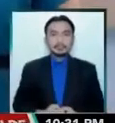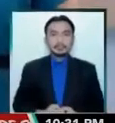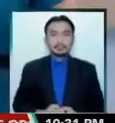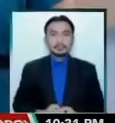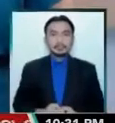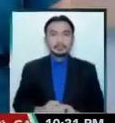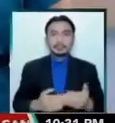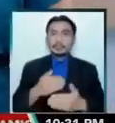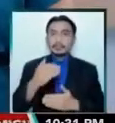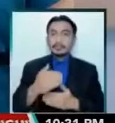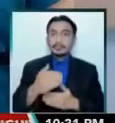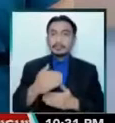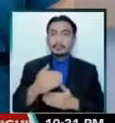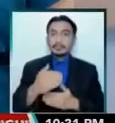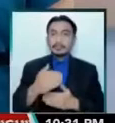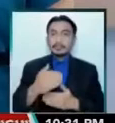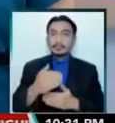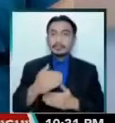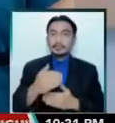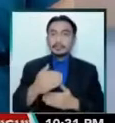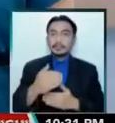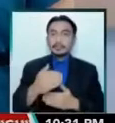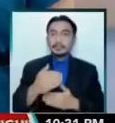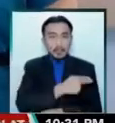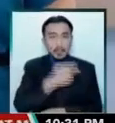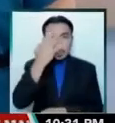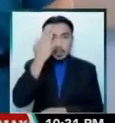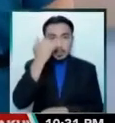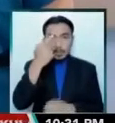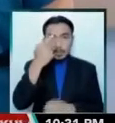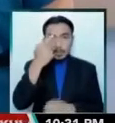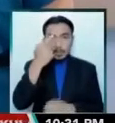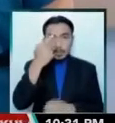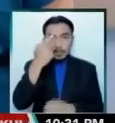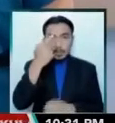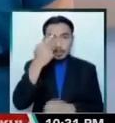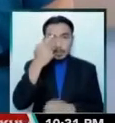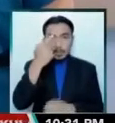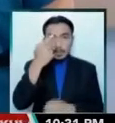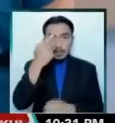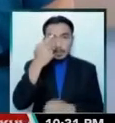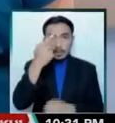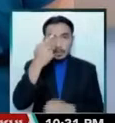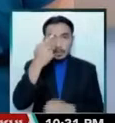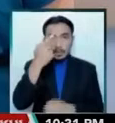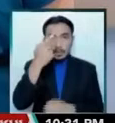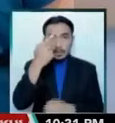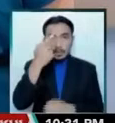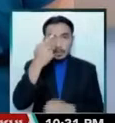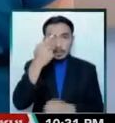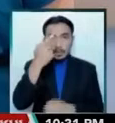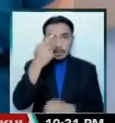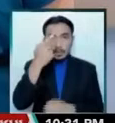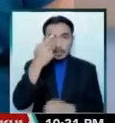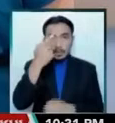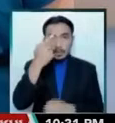Napupuno na ang ilang ospital bunsod ng patuloy na pagtaas ng COVID cases. Oh my God, napupuno na yung mga